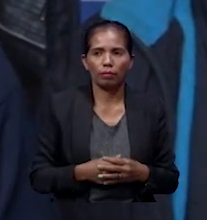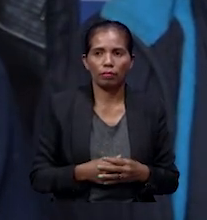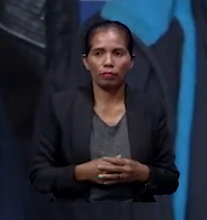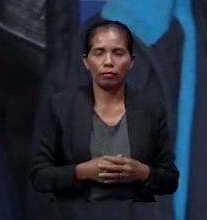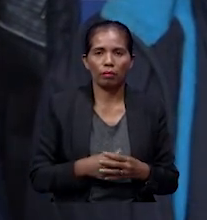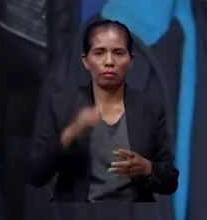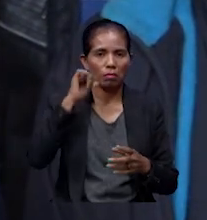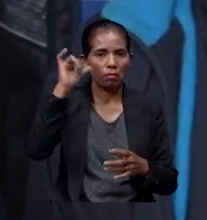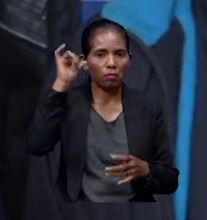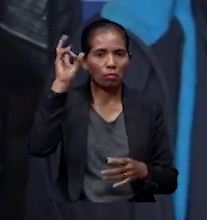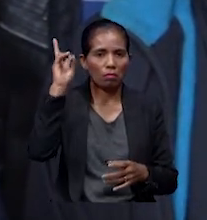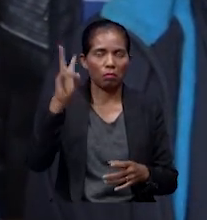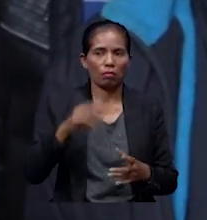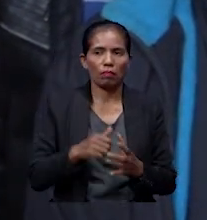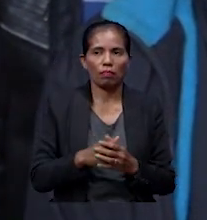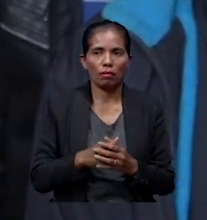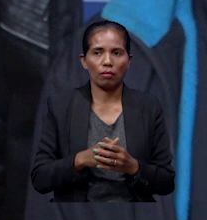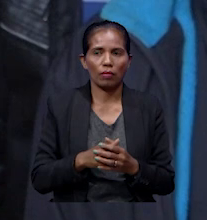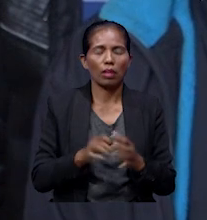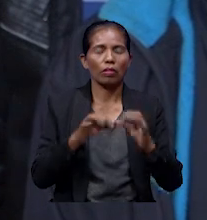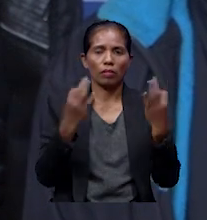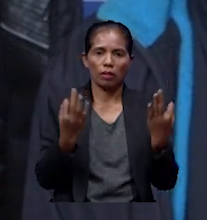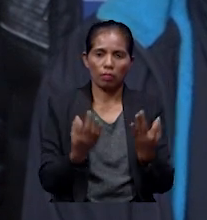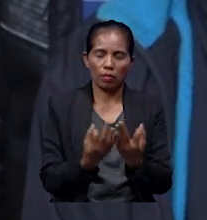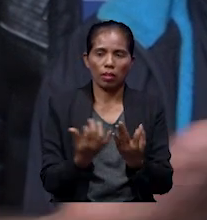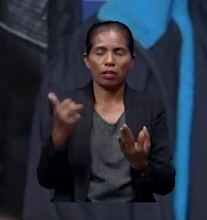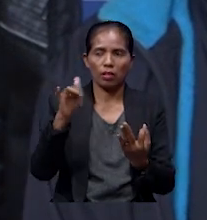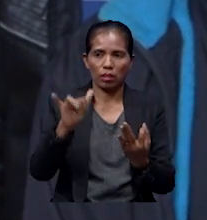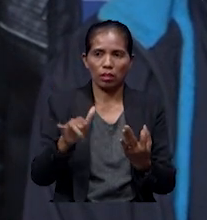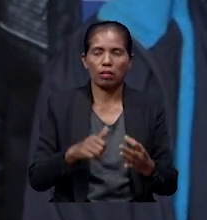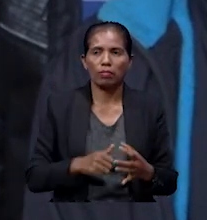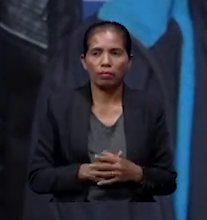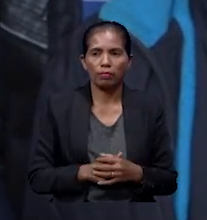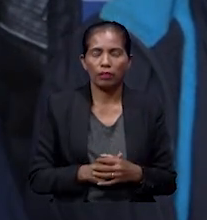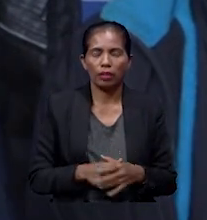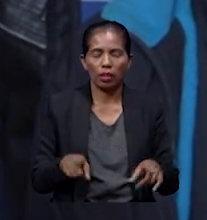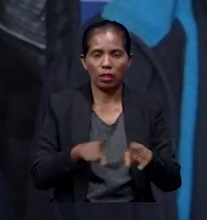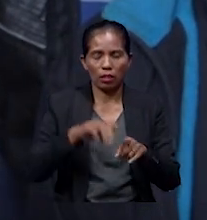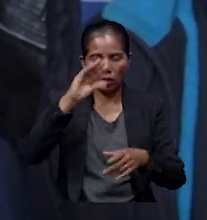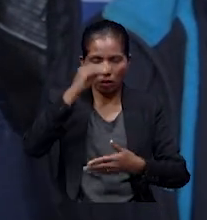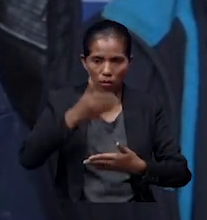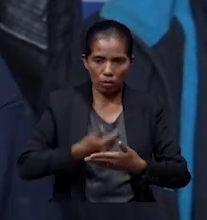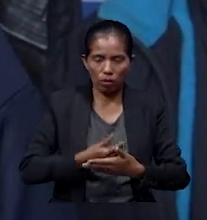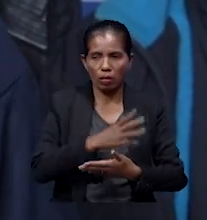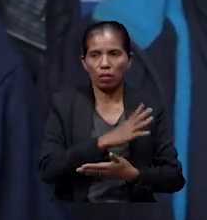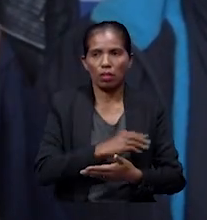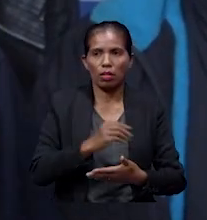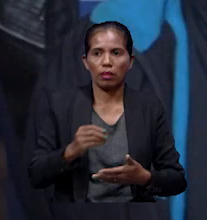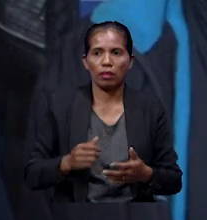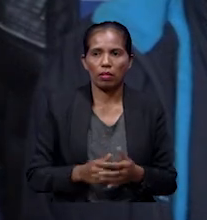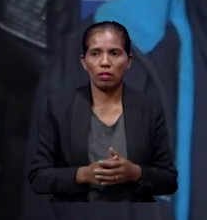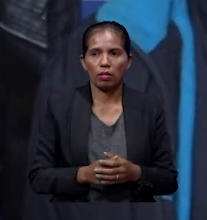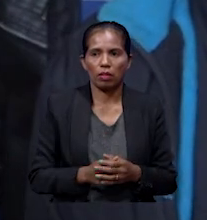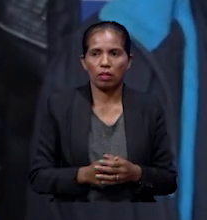uberua então família sira anesa mos oan virguan dian